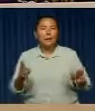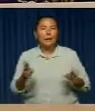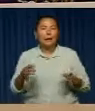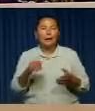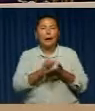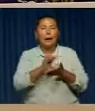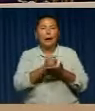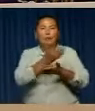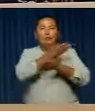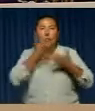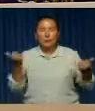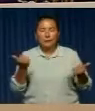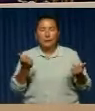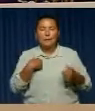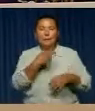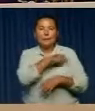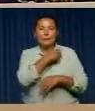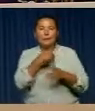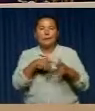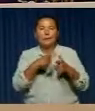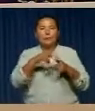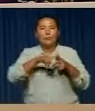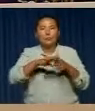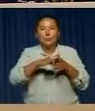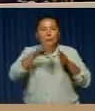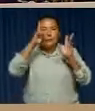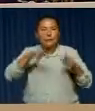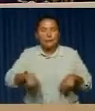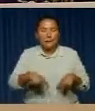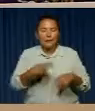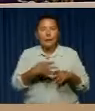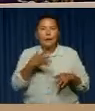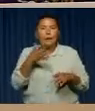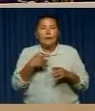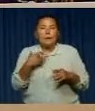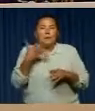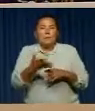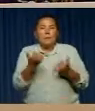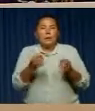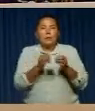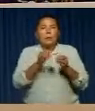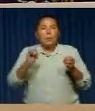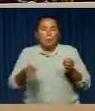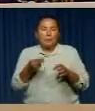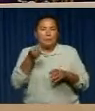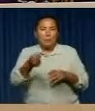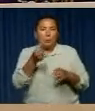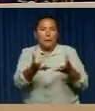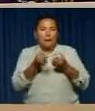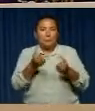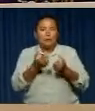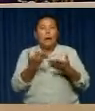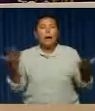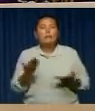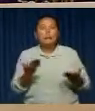қағаз жоқ. Ешқандай біз дәрігердің аты жөнде білмейміз екен. Басында 5000-ға баратын едік, қазір 10 000 дейді. қабылдау. Көрдіңіз ба,